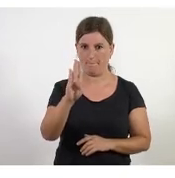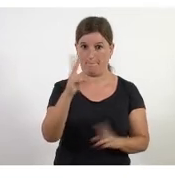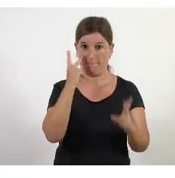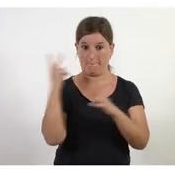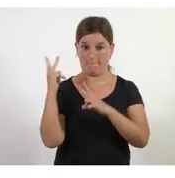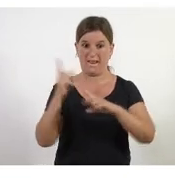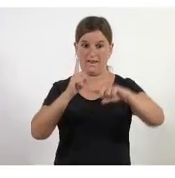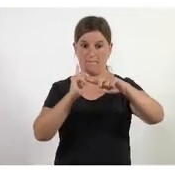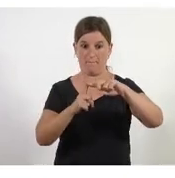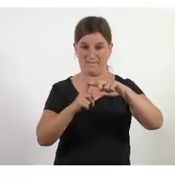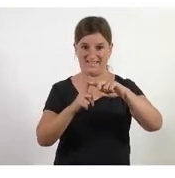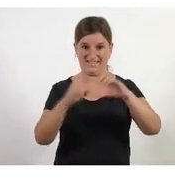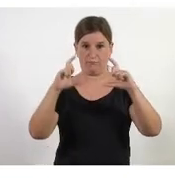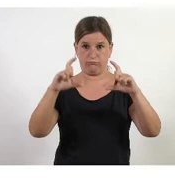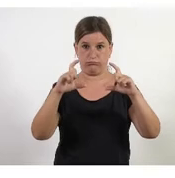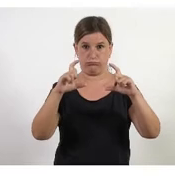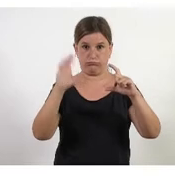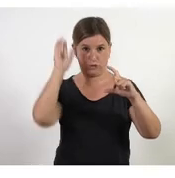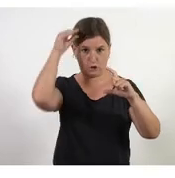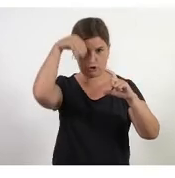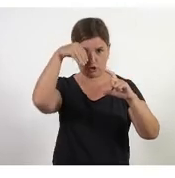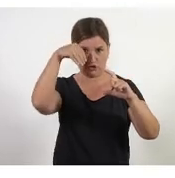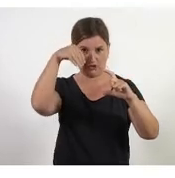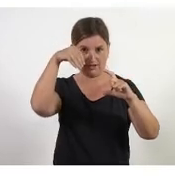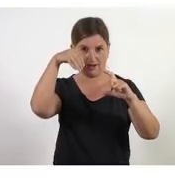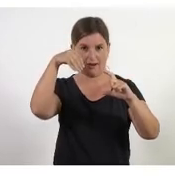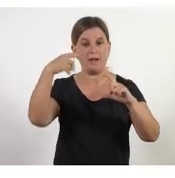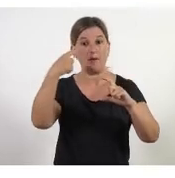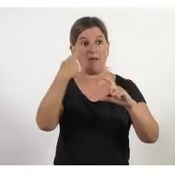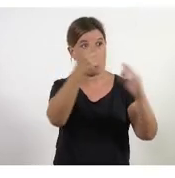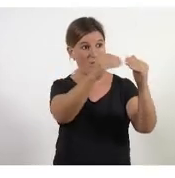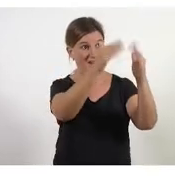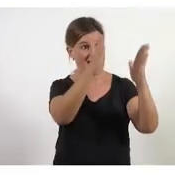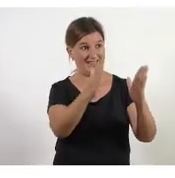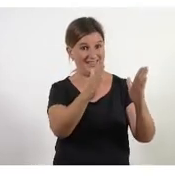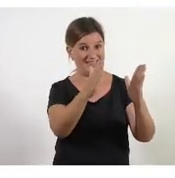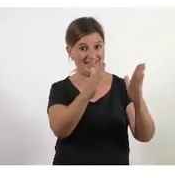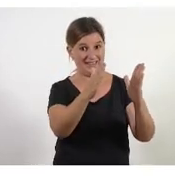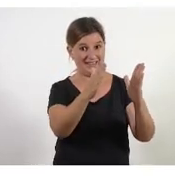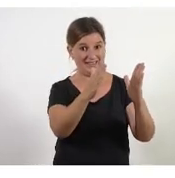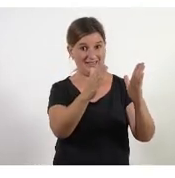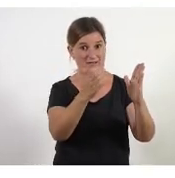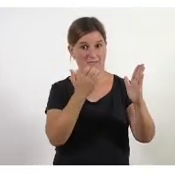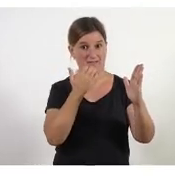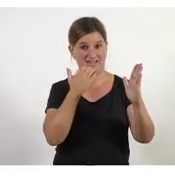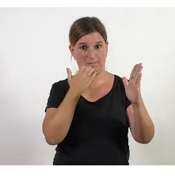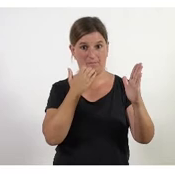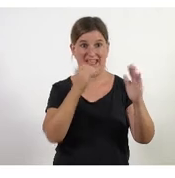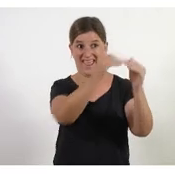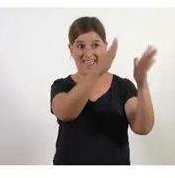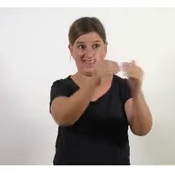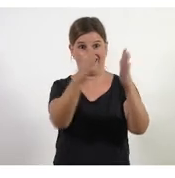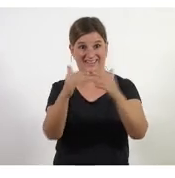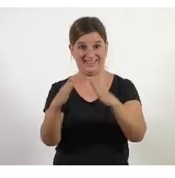que valida els requeriments d'una entitat. Nosaltres som el punt blau, les